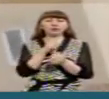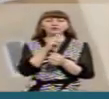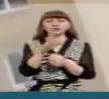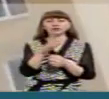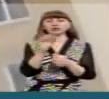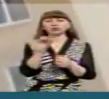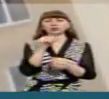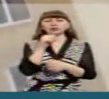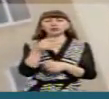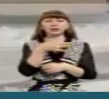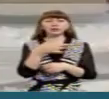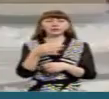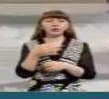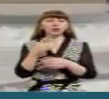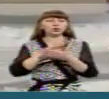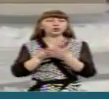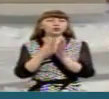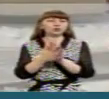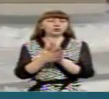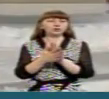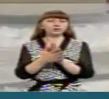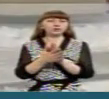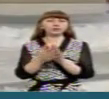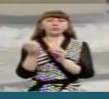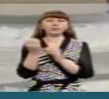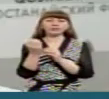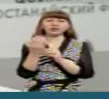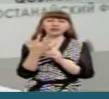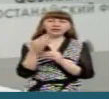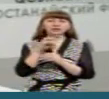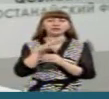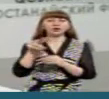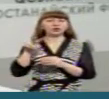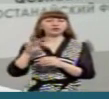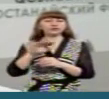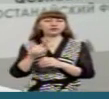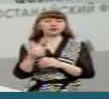бойынша Қостанай өңірі республикада 5-ші орынға жайғасқан. Сатып алатын тұрғын үйдің